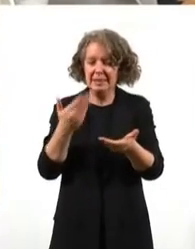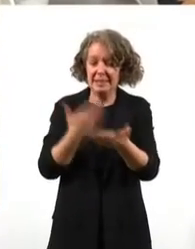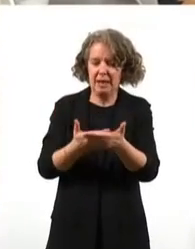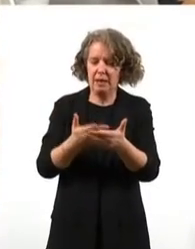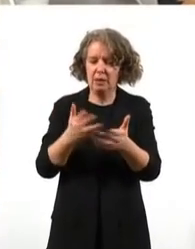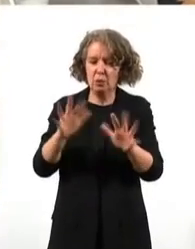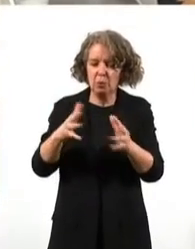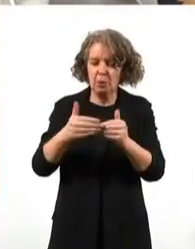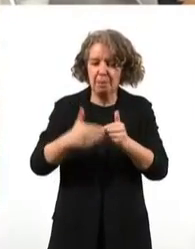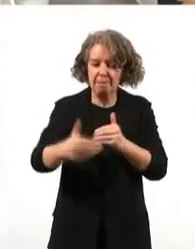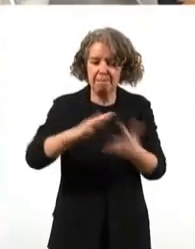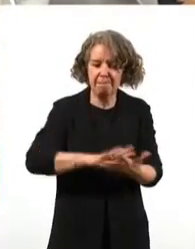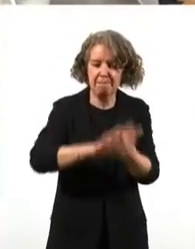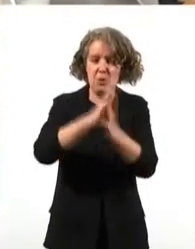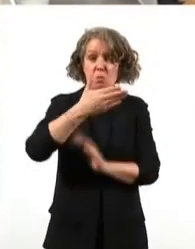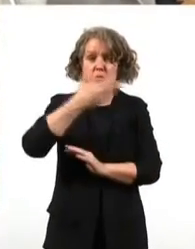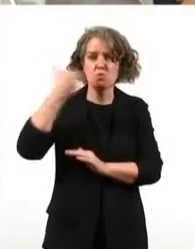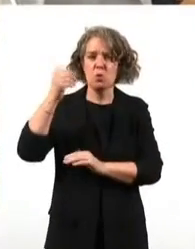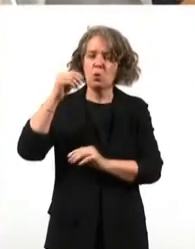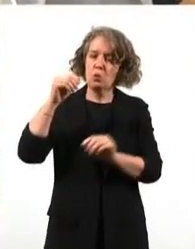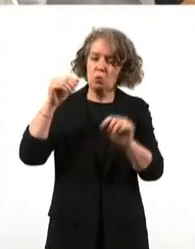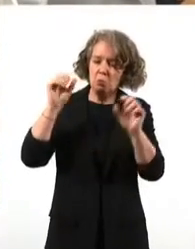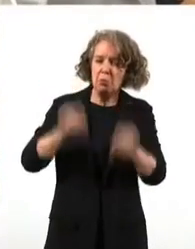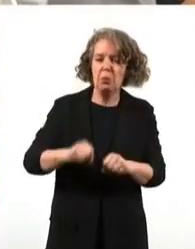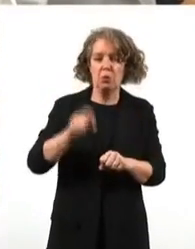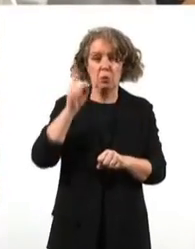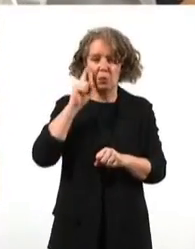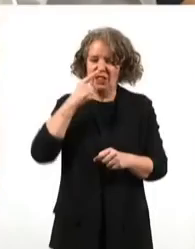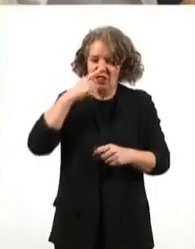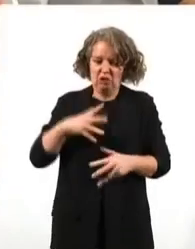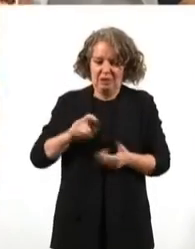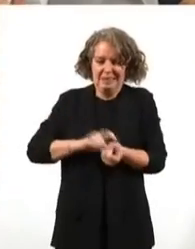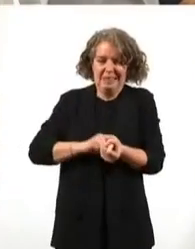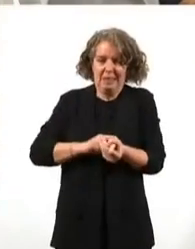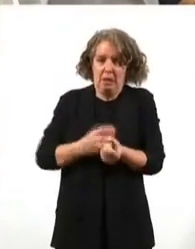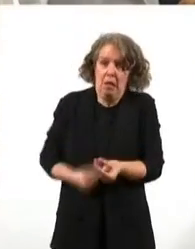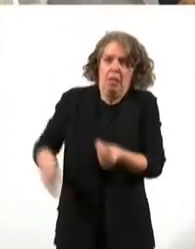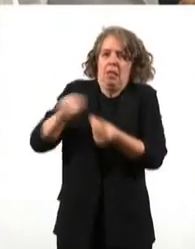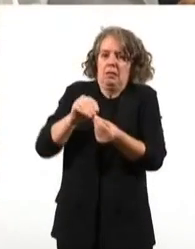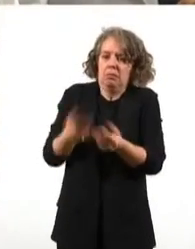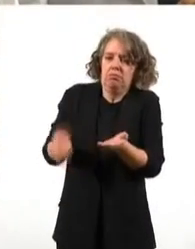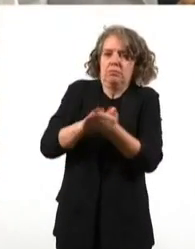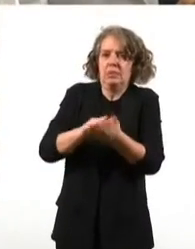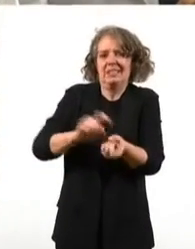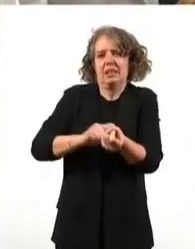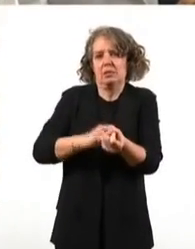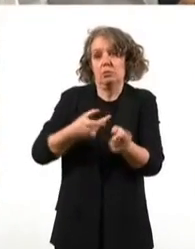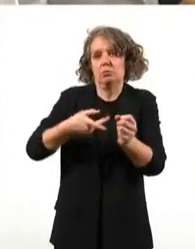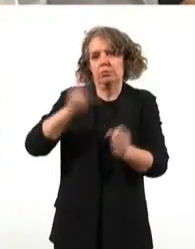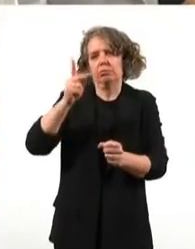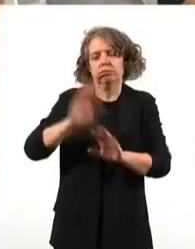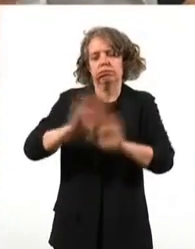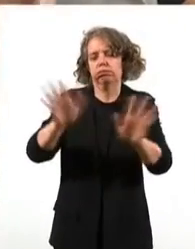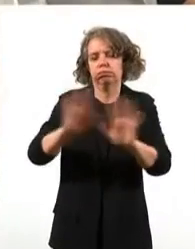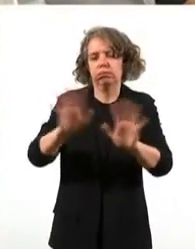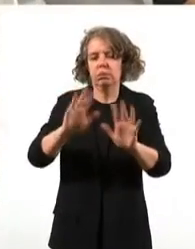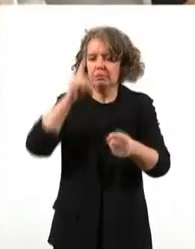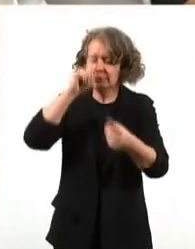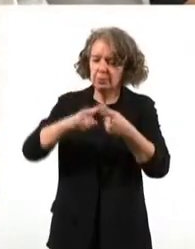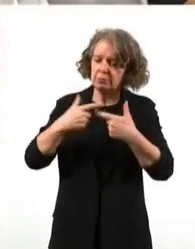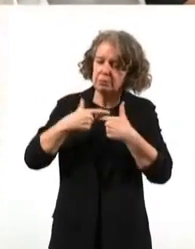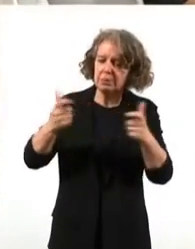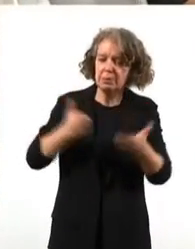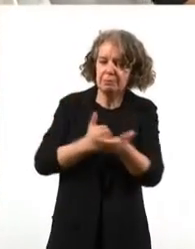stress. Et je pense qu'on doit balayer devant notre porte sur ces questions-là. Et puis vous aurez compris que je crois beaucoup au sport, à